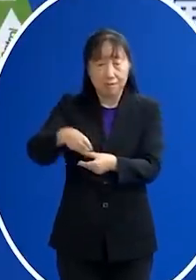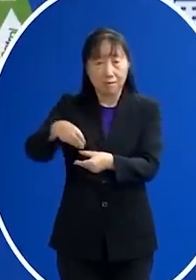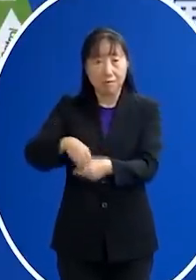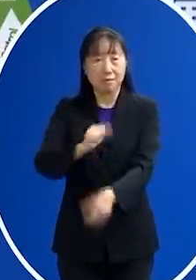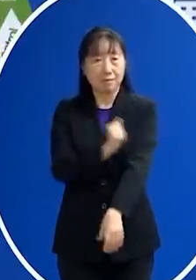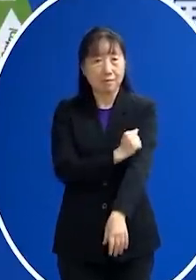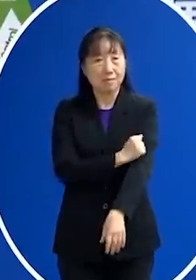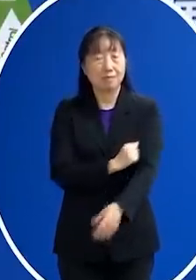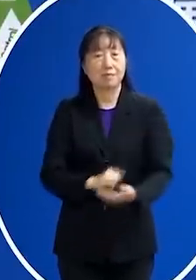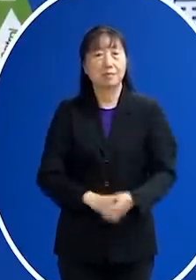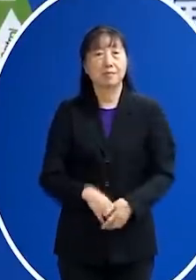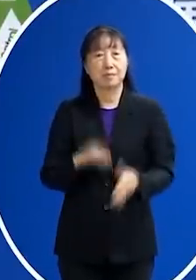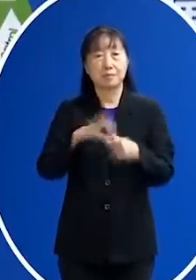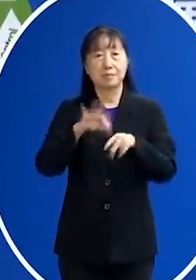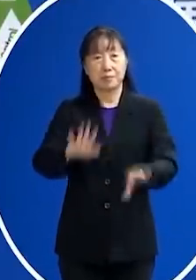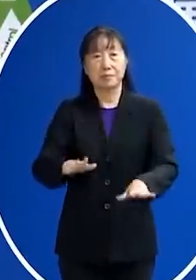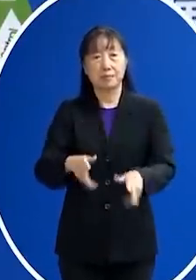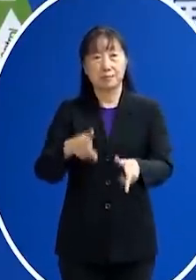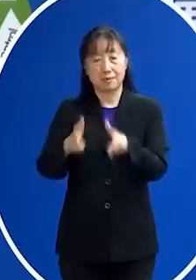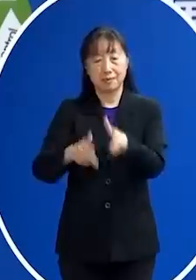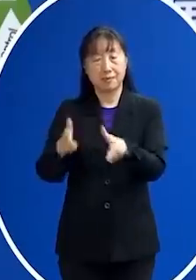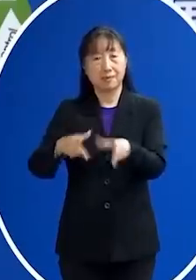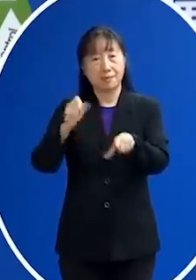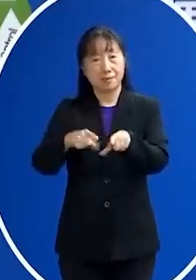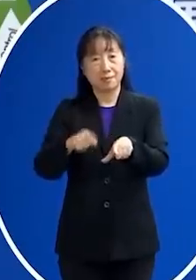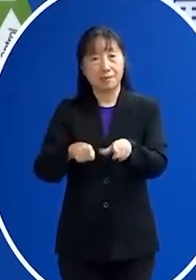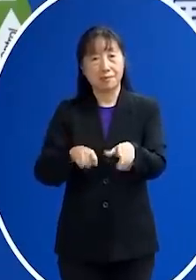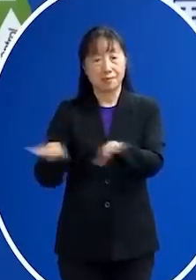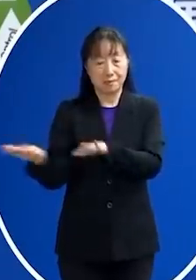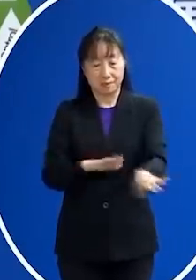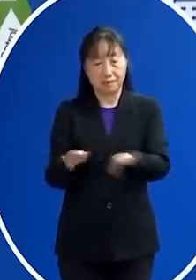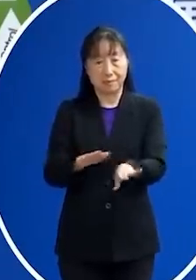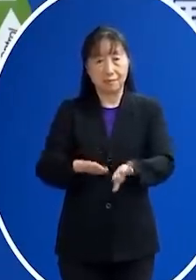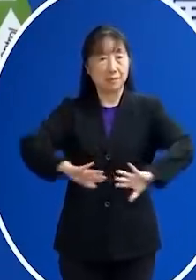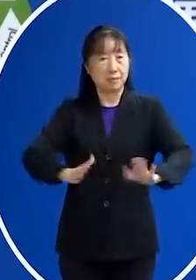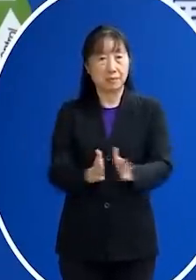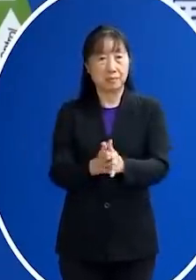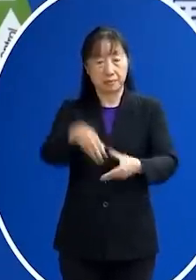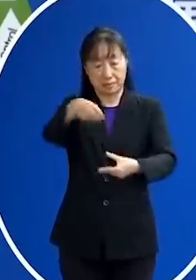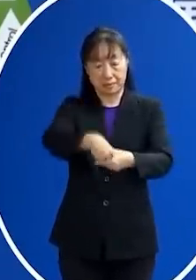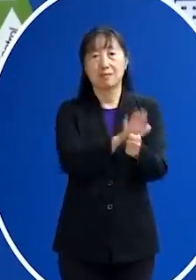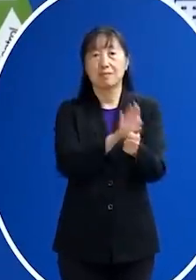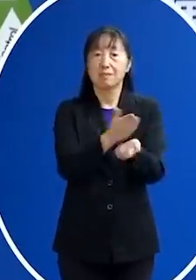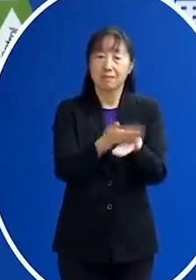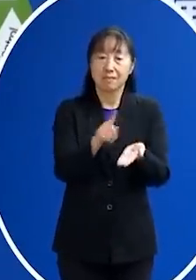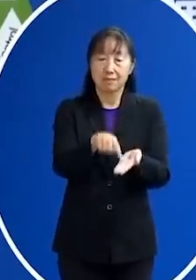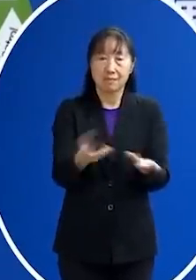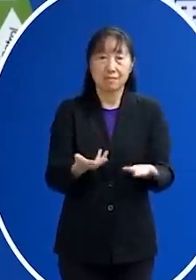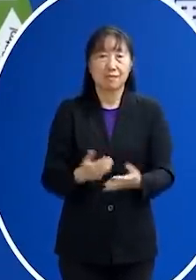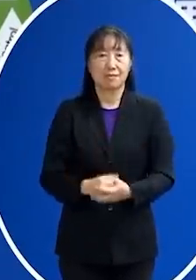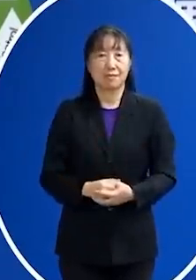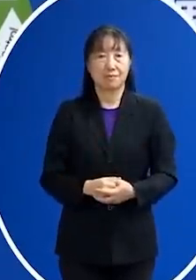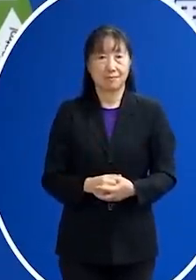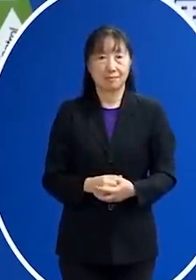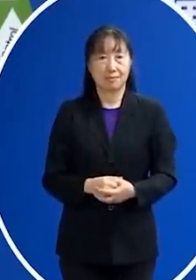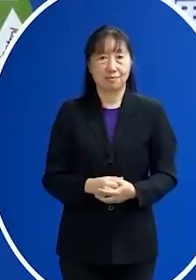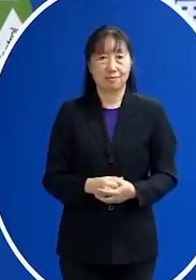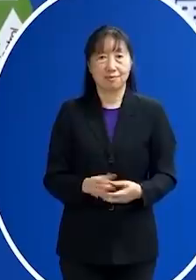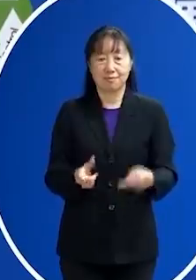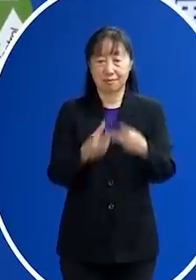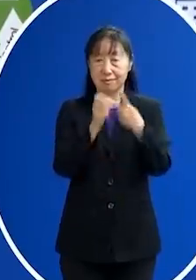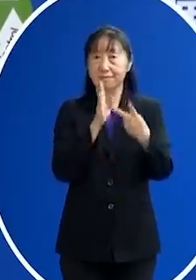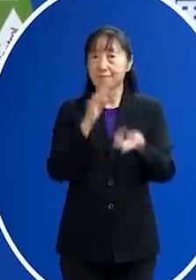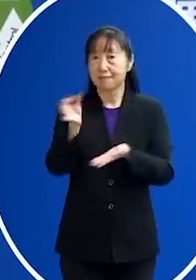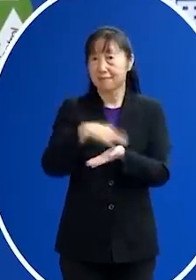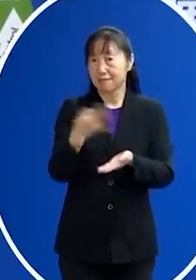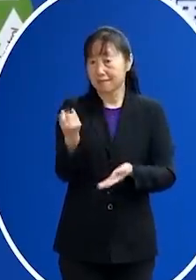是直接在出厂的时候就会完整的这样的一个包装。然后第二个我们在